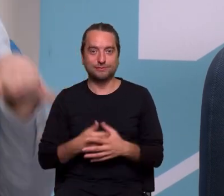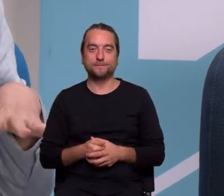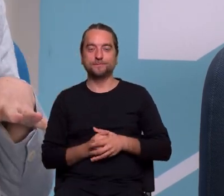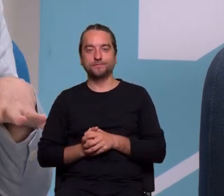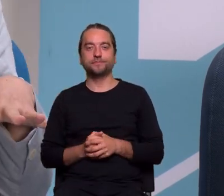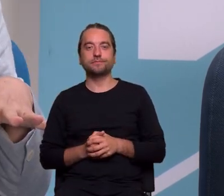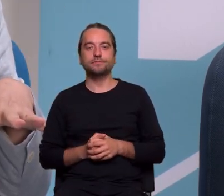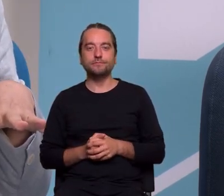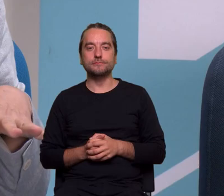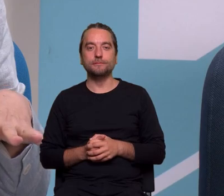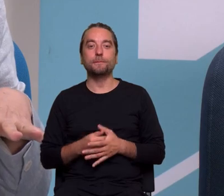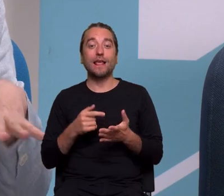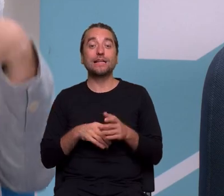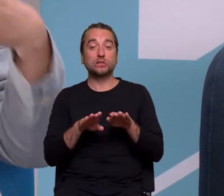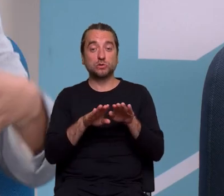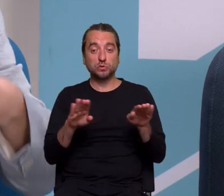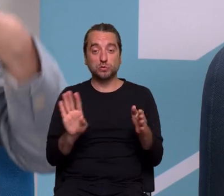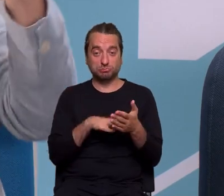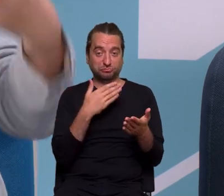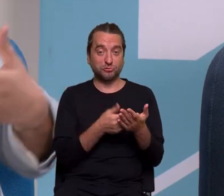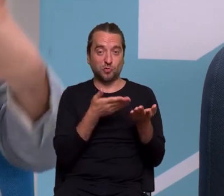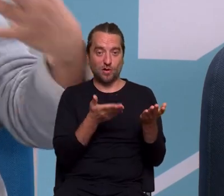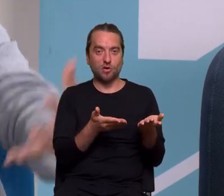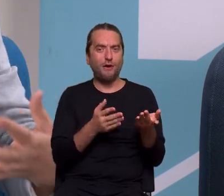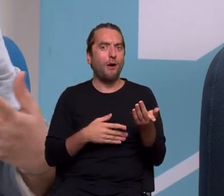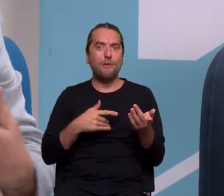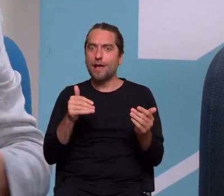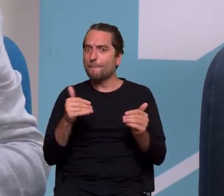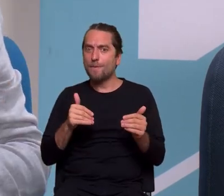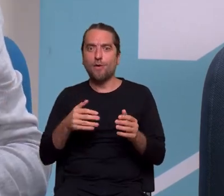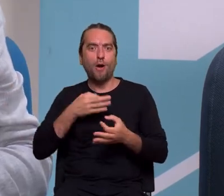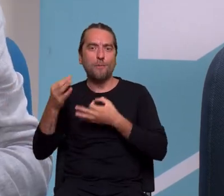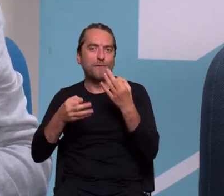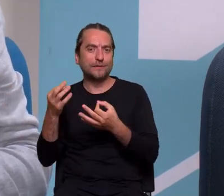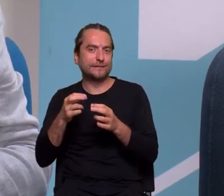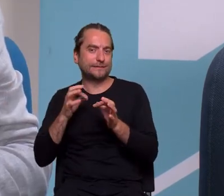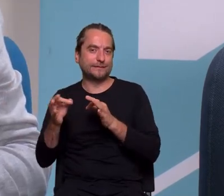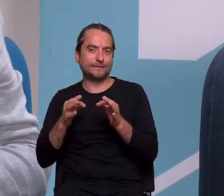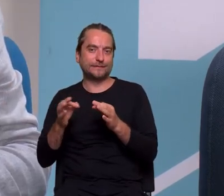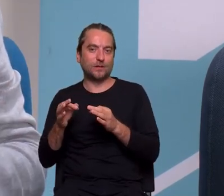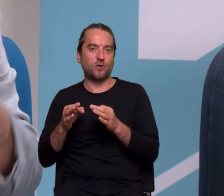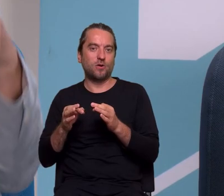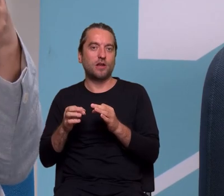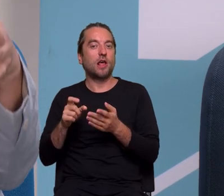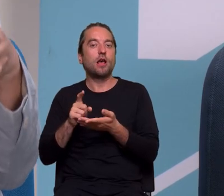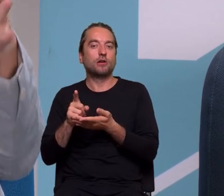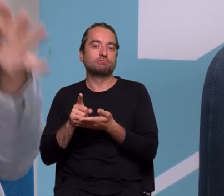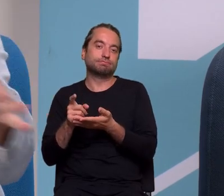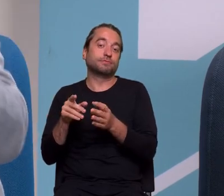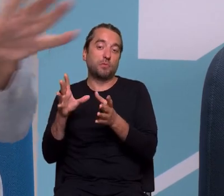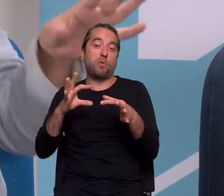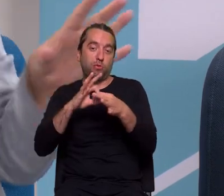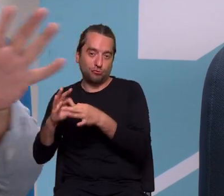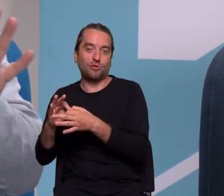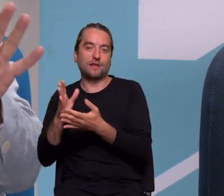przykładzie tego stołu jestem w stanie opowiedzieć historię Dolnego Śląska. Także